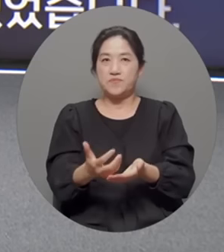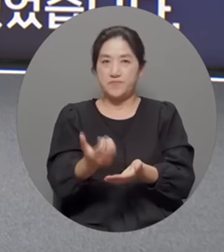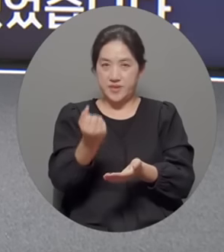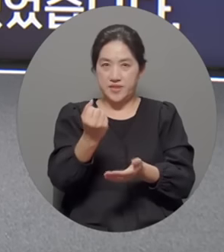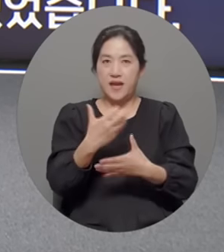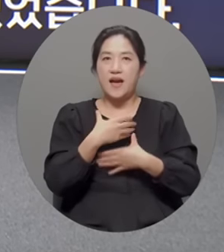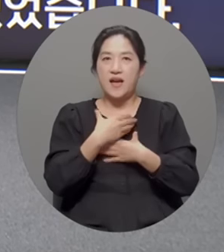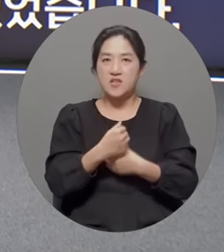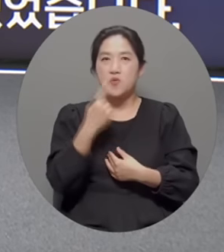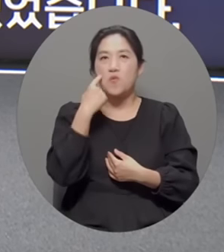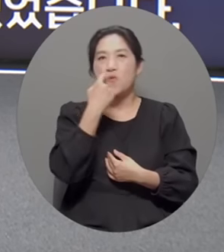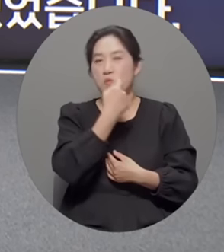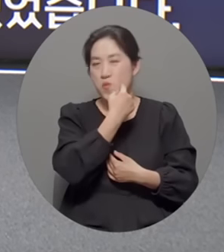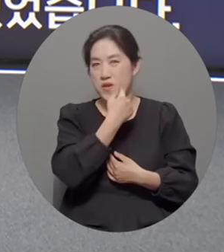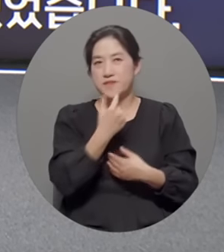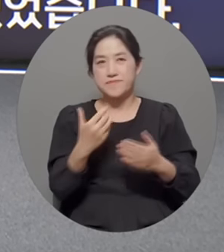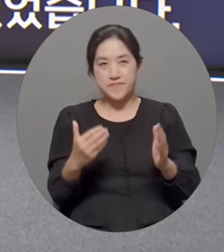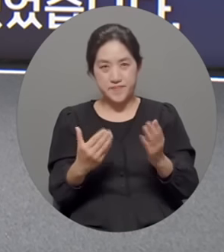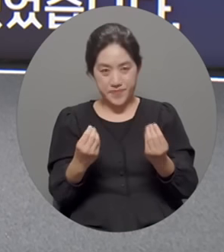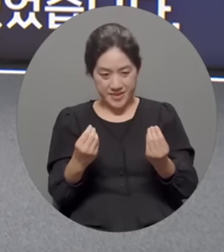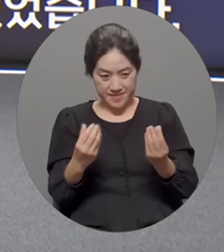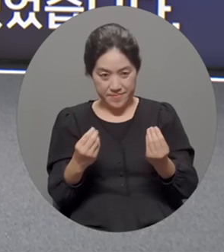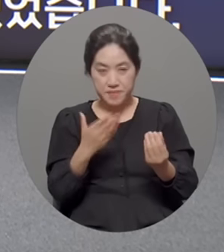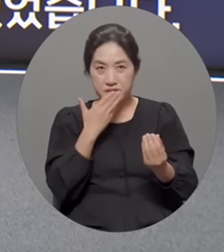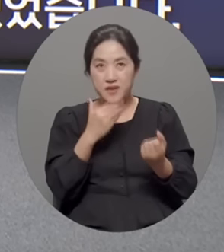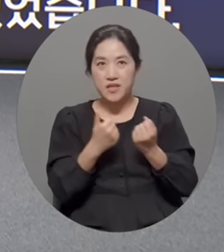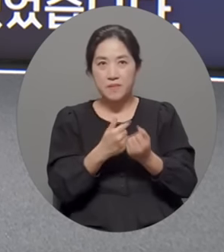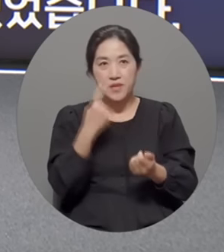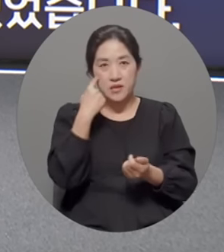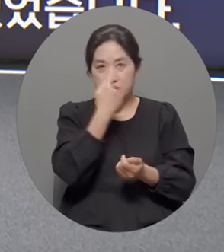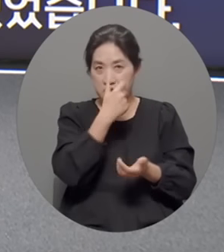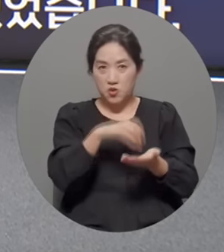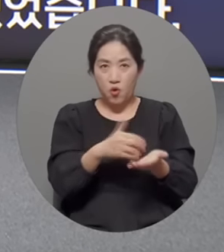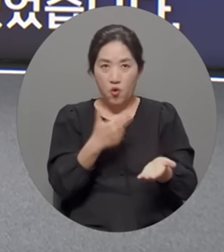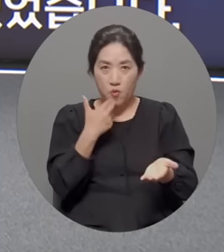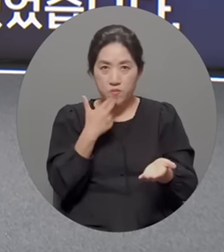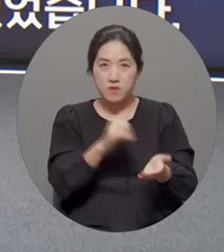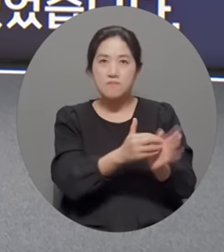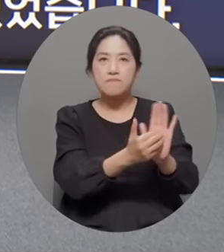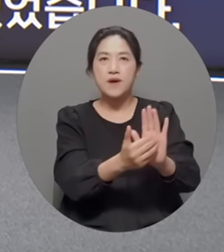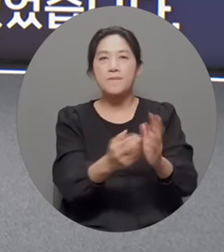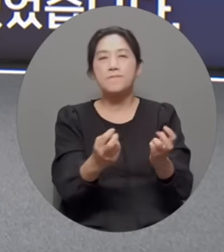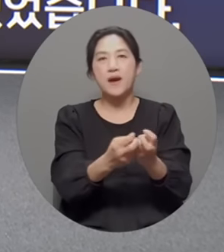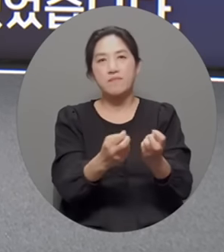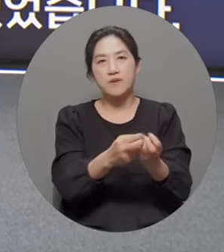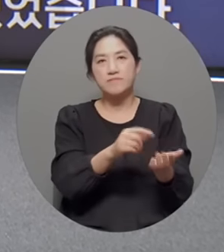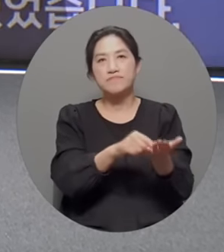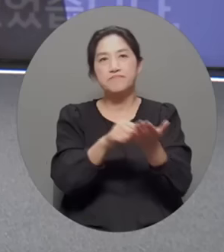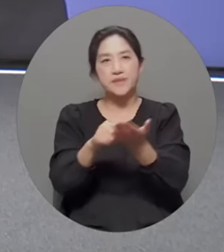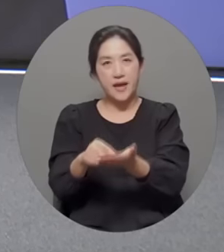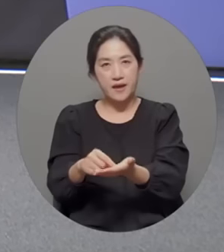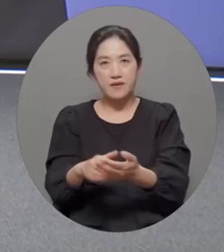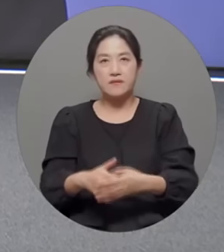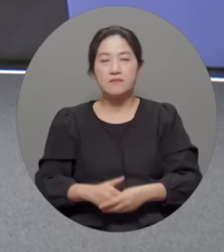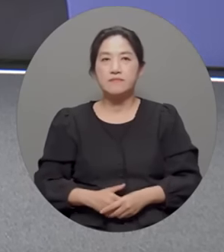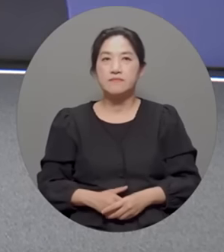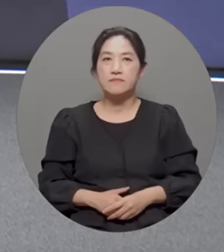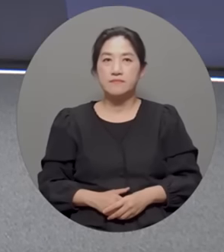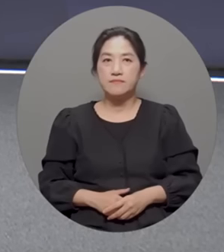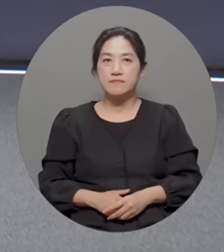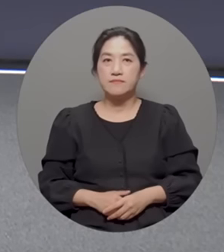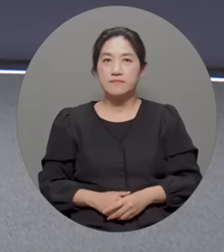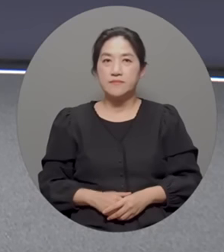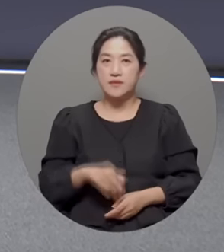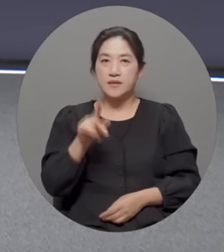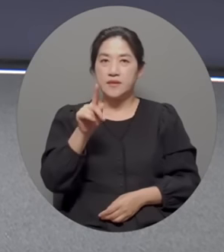제품이 안전하다고 확인이 되기 때문에 그런 제품을 차단하는 방안을 제시했었습니다.